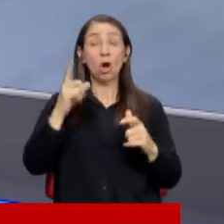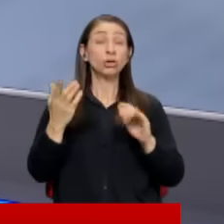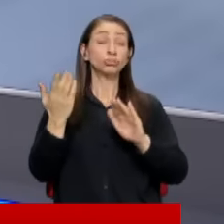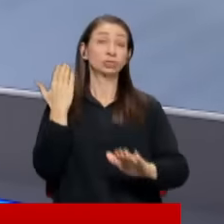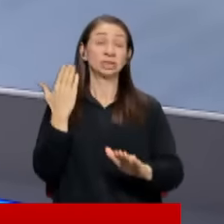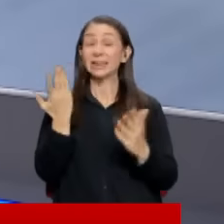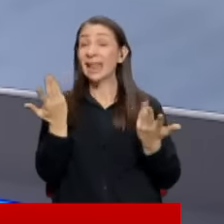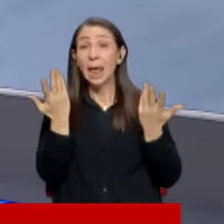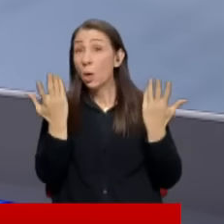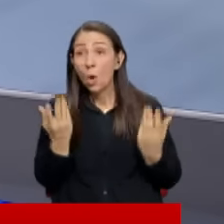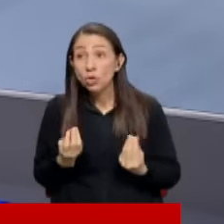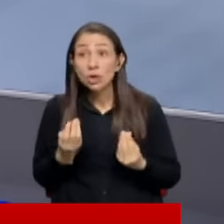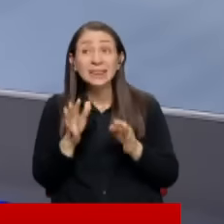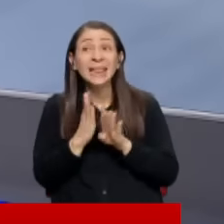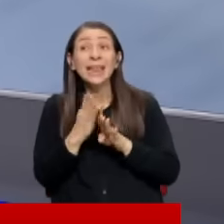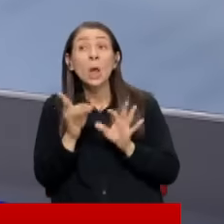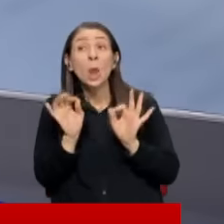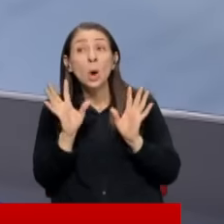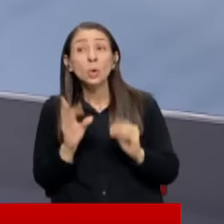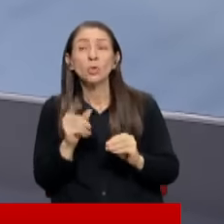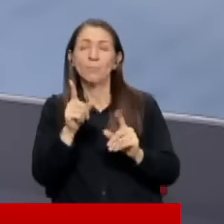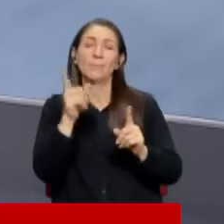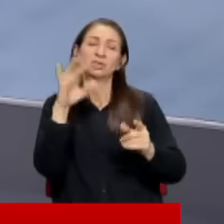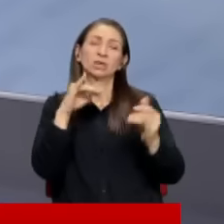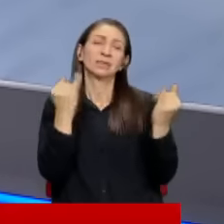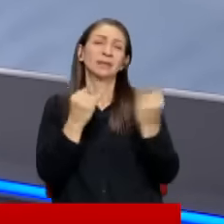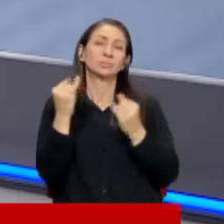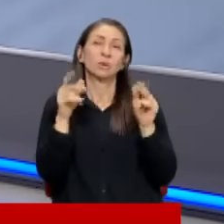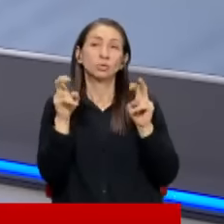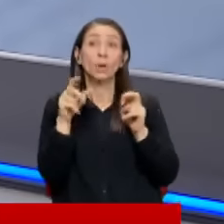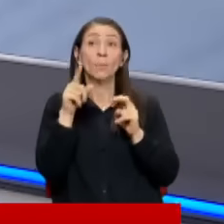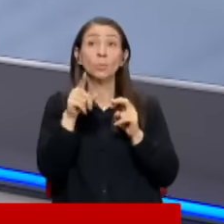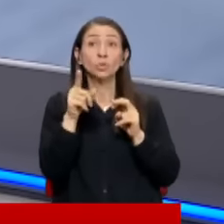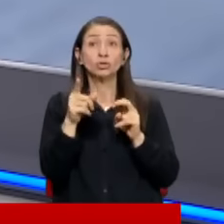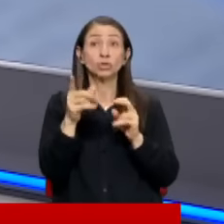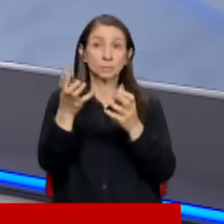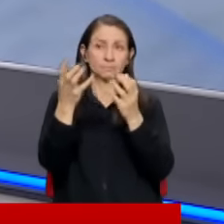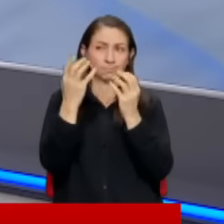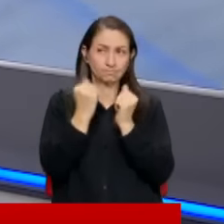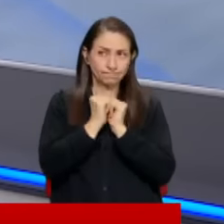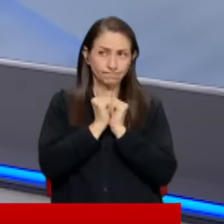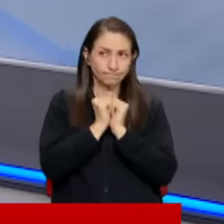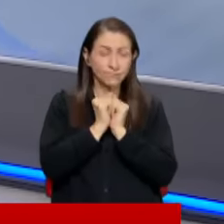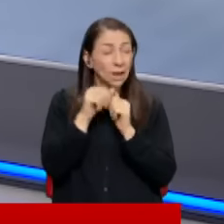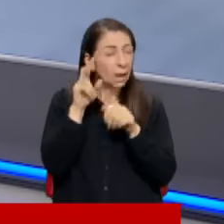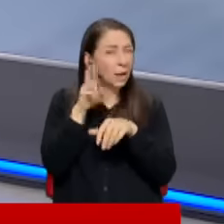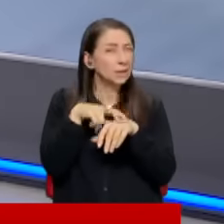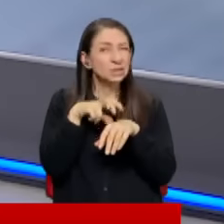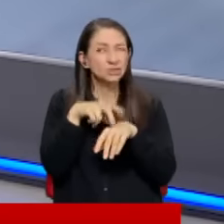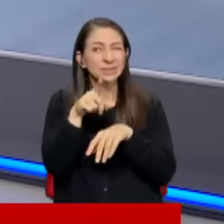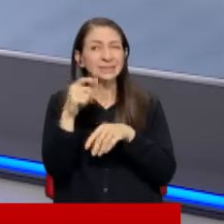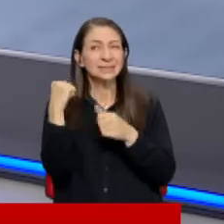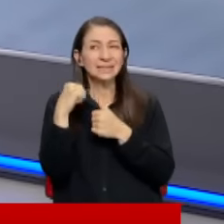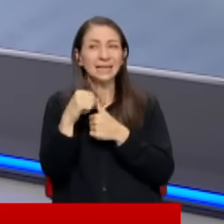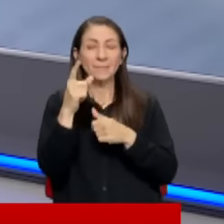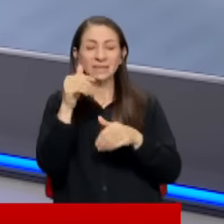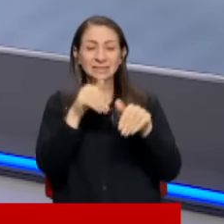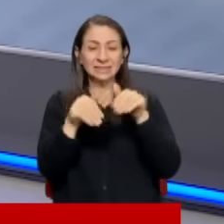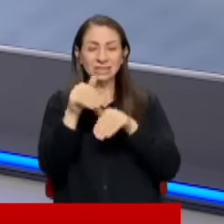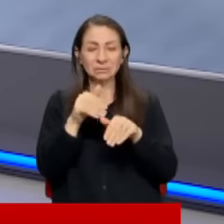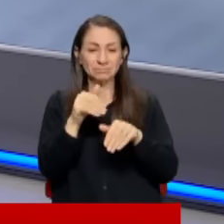Öncesinde neler oldu, neden öyle oldu, o da bir başka tartışma konusu. Şimdi bunu aldığımızda, hani hatırlayacaksınız, yine bir